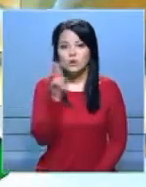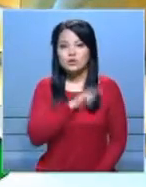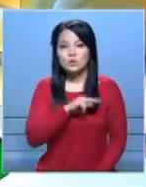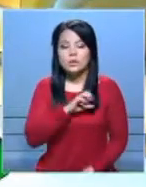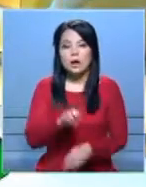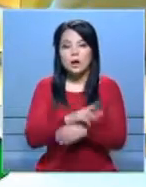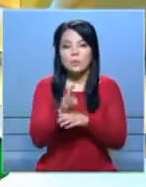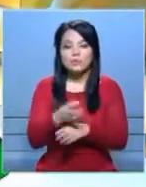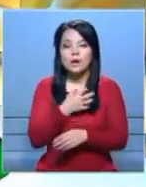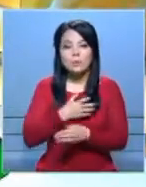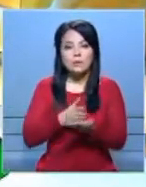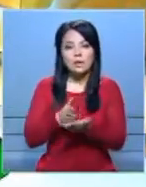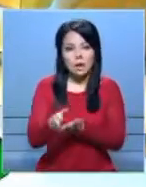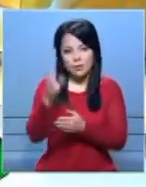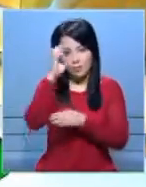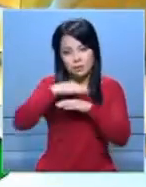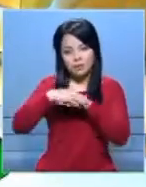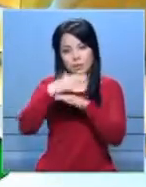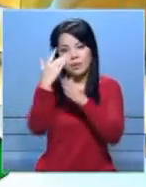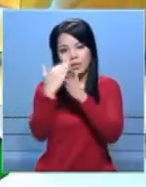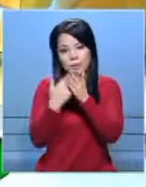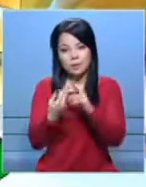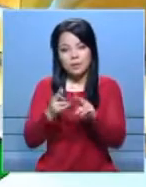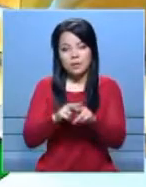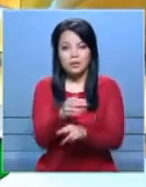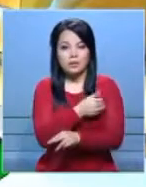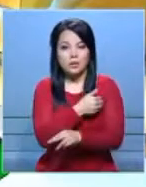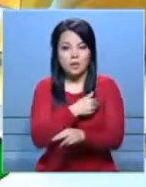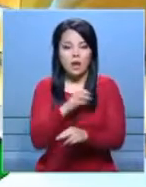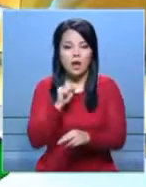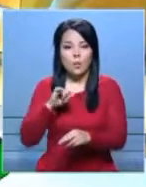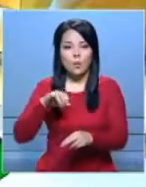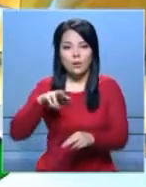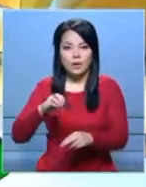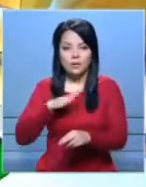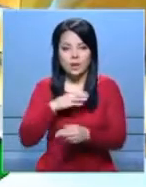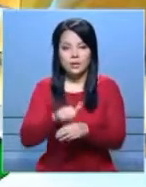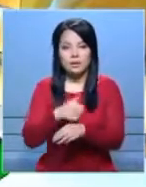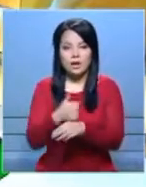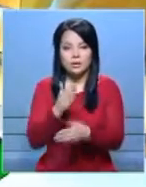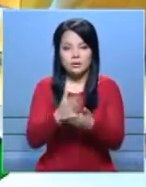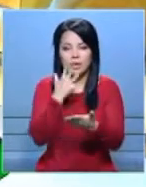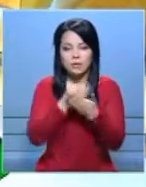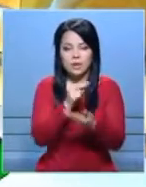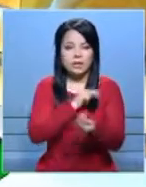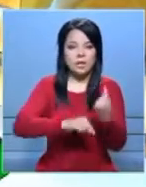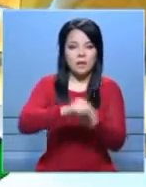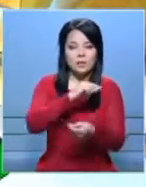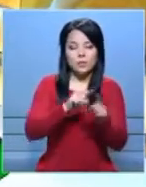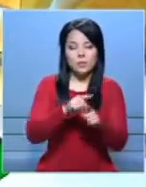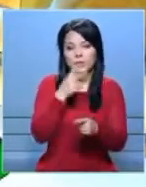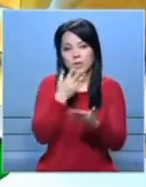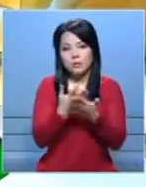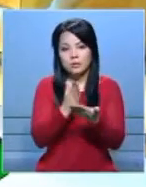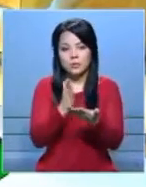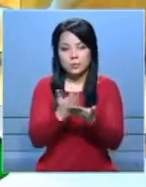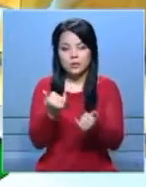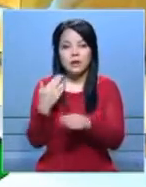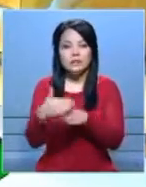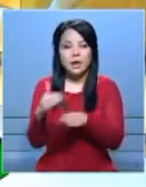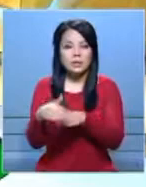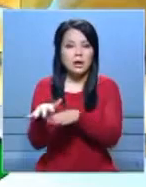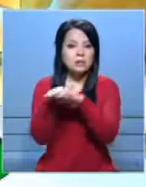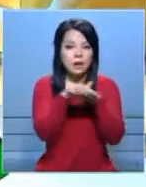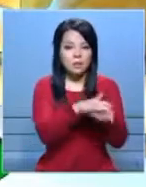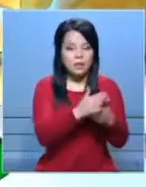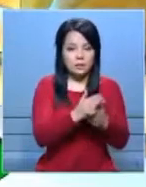Жұмыспен қамтуға негізделген мемлекеттік бағдарламаның игілігін Әулиеата өңірінің кәсіпкерлері де көріп отыр. Мәселен, Ақкөл ауылының тұрғыны несие алып, наубайхана